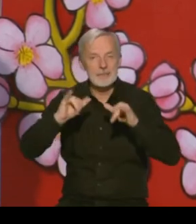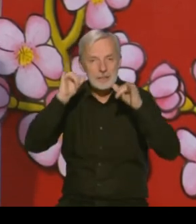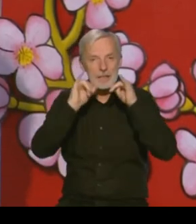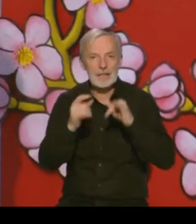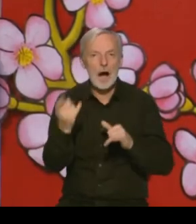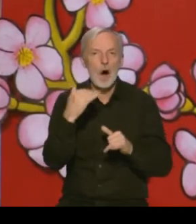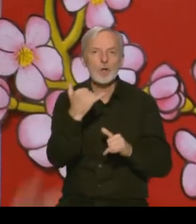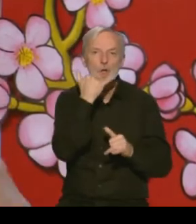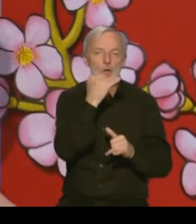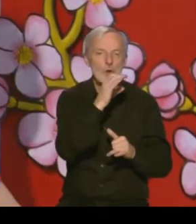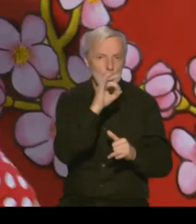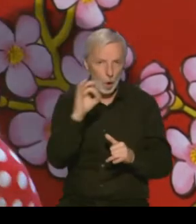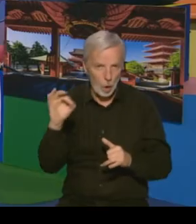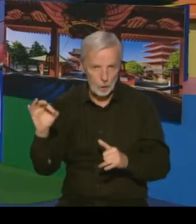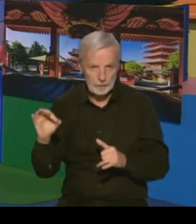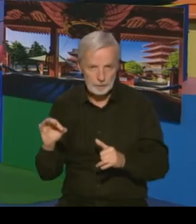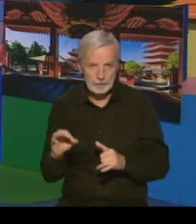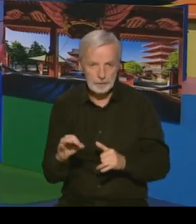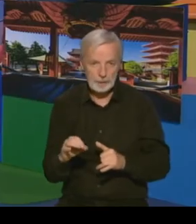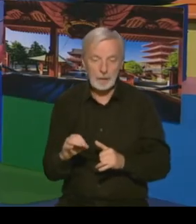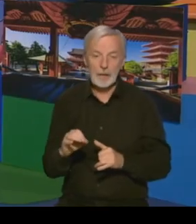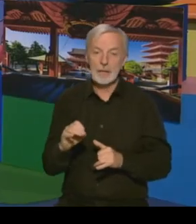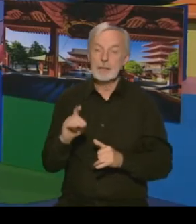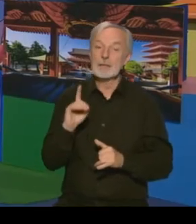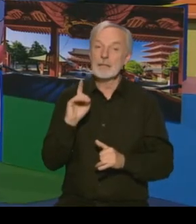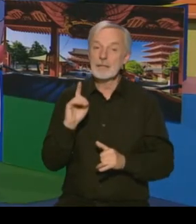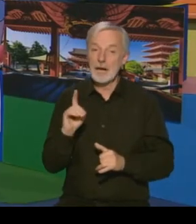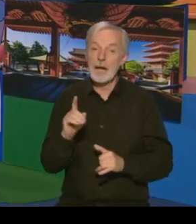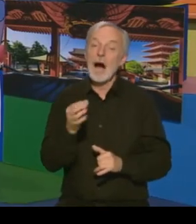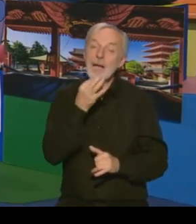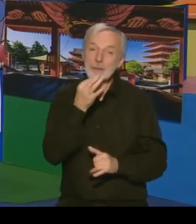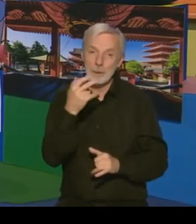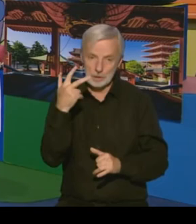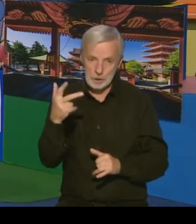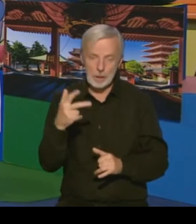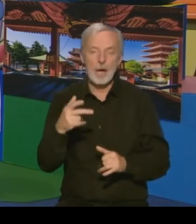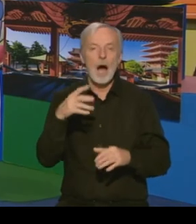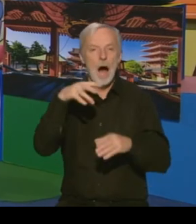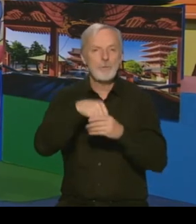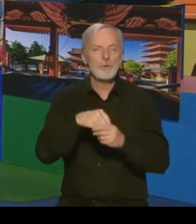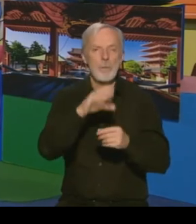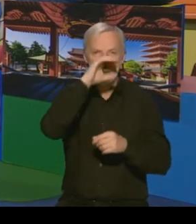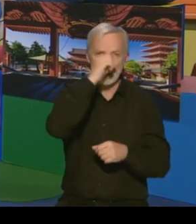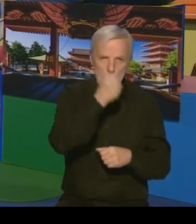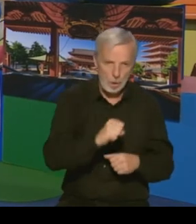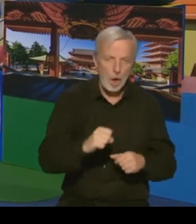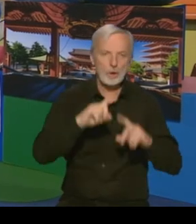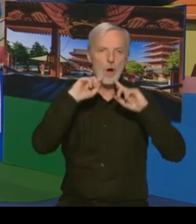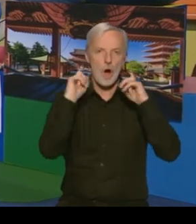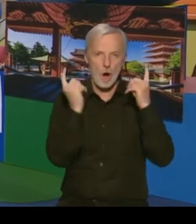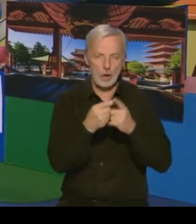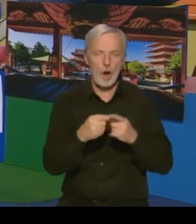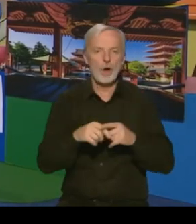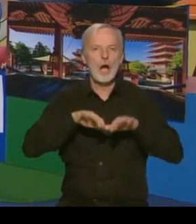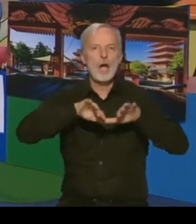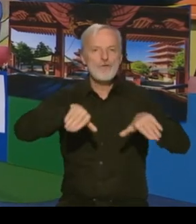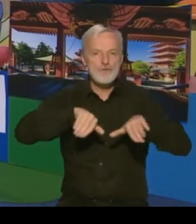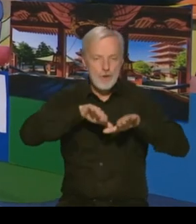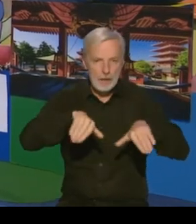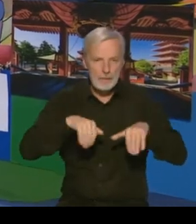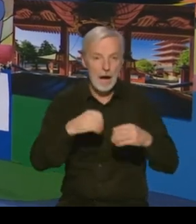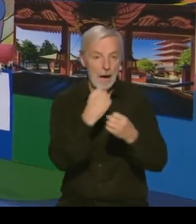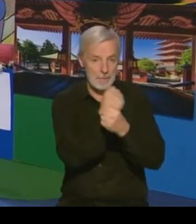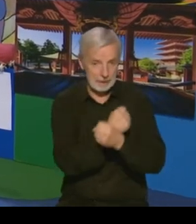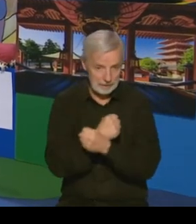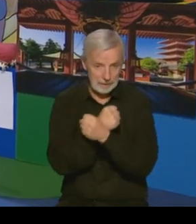zahradě. Alespoň tři z nich. A zpívalo se v nich o slonovi, hrochovi, želvě a medvídkovi. A